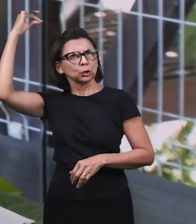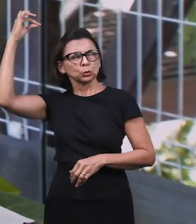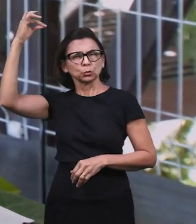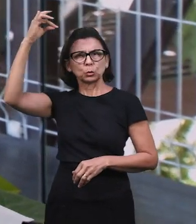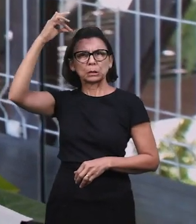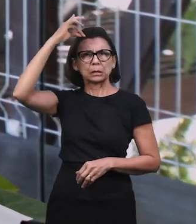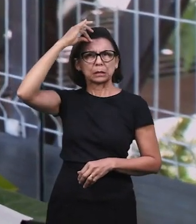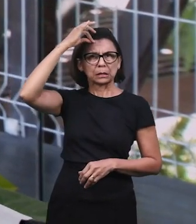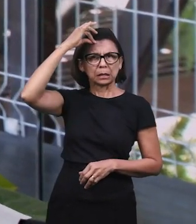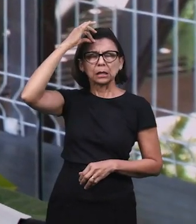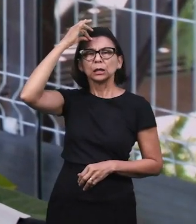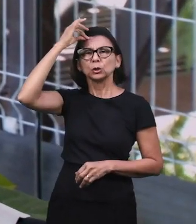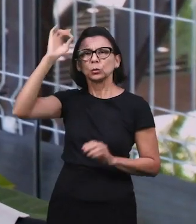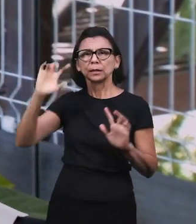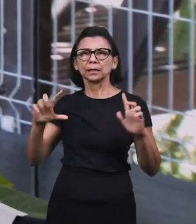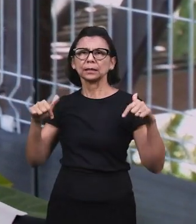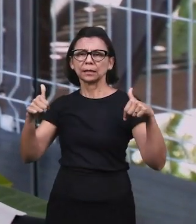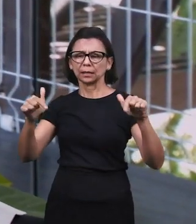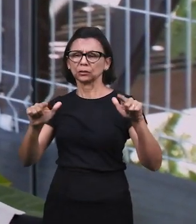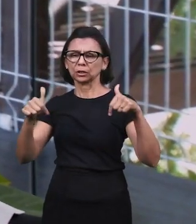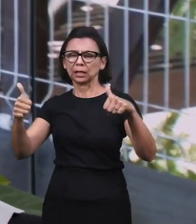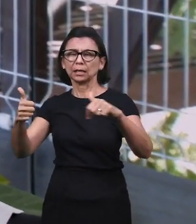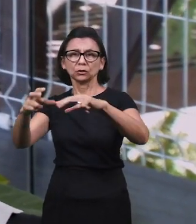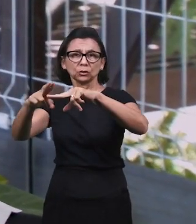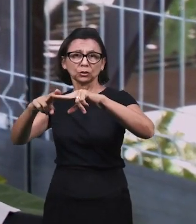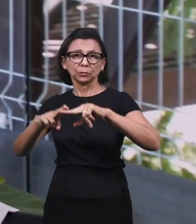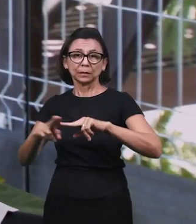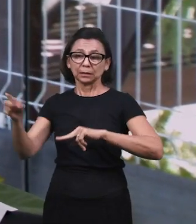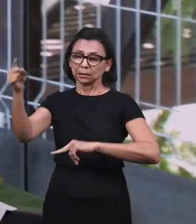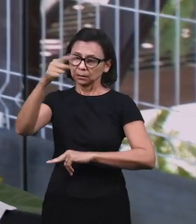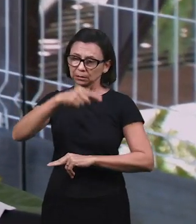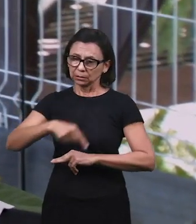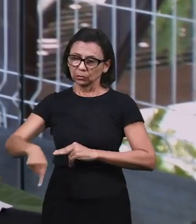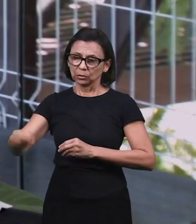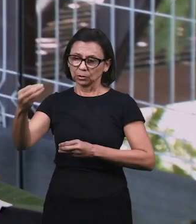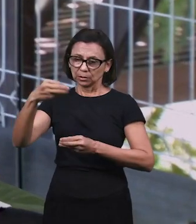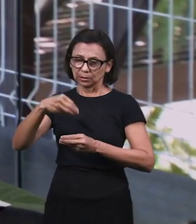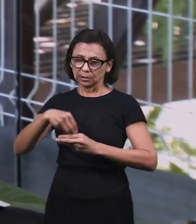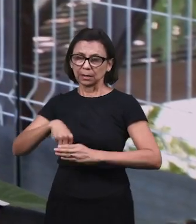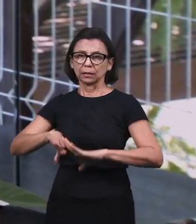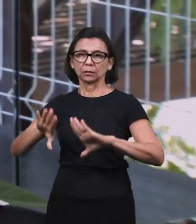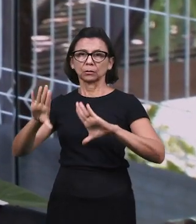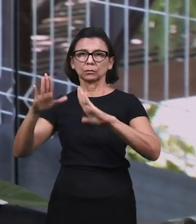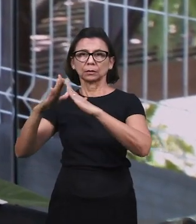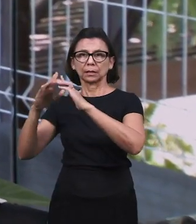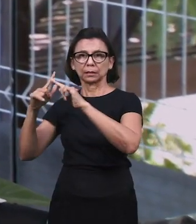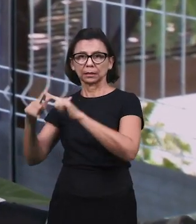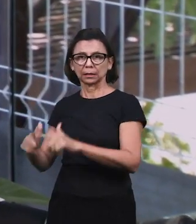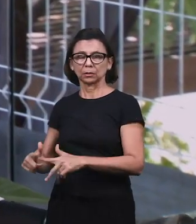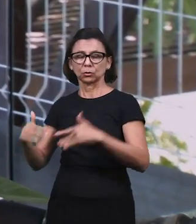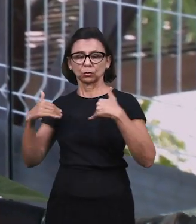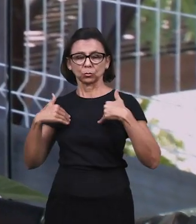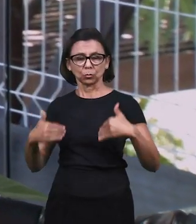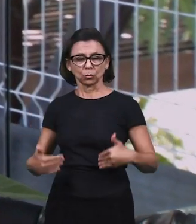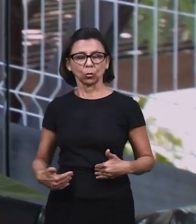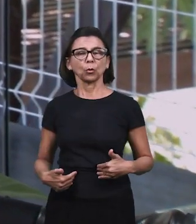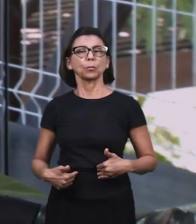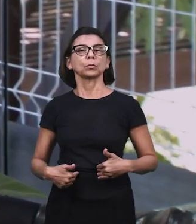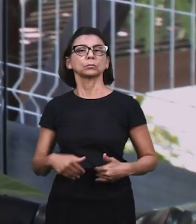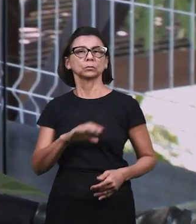il fait en sorte que tous puissent faire partie de ce corps. De là l'importance du travail